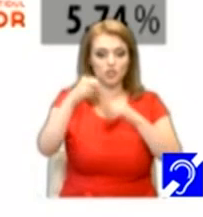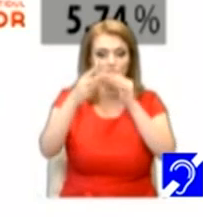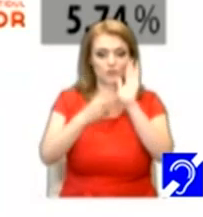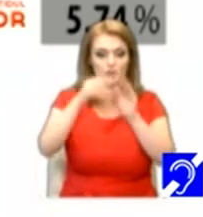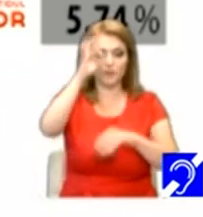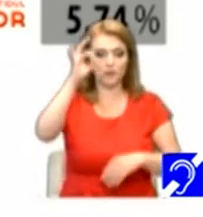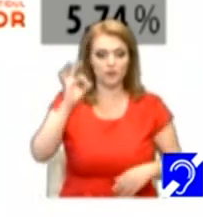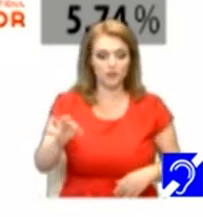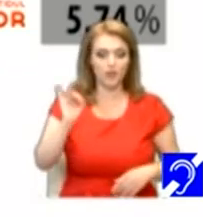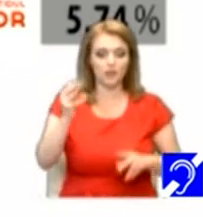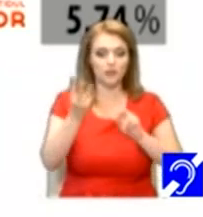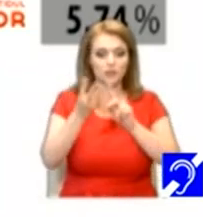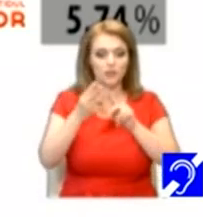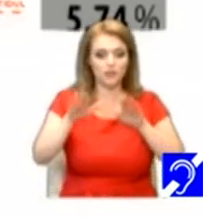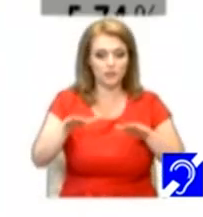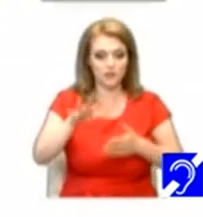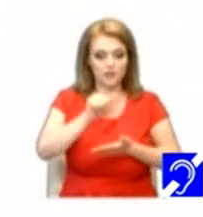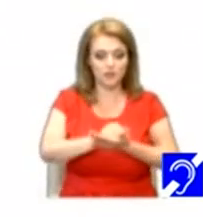27,17%, iar partidul politic Șor